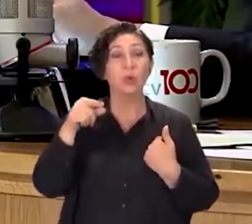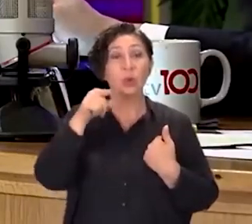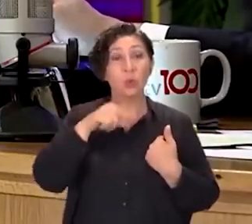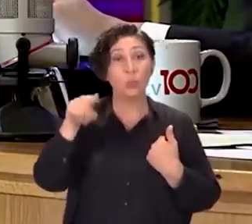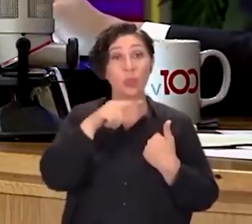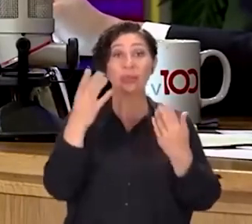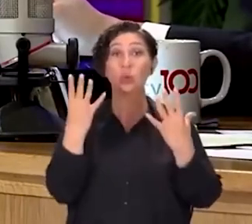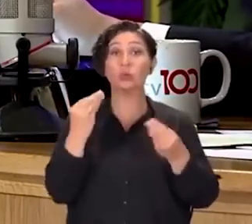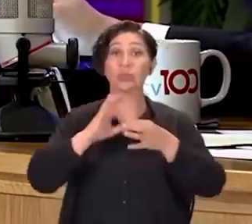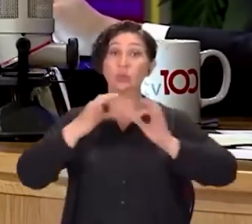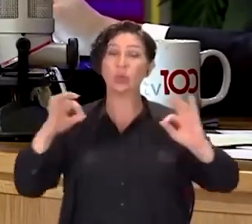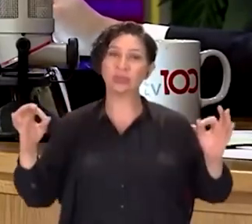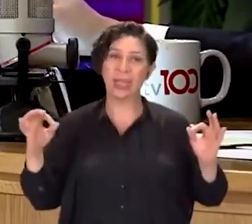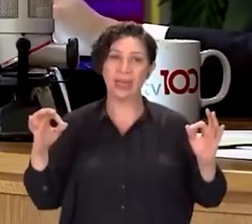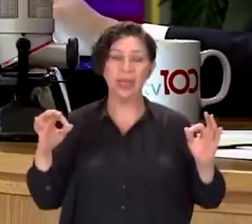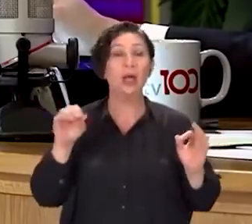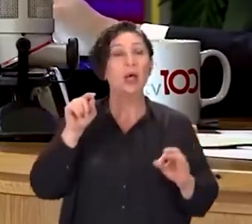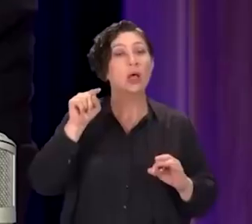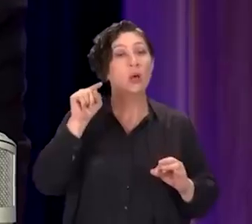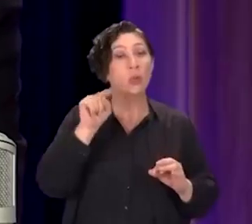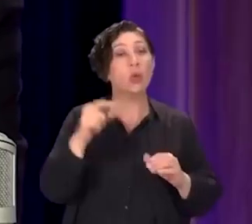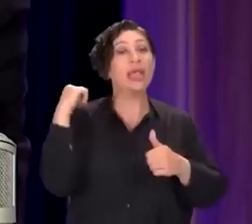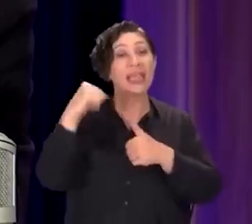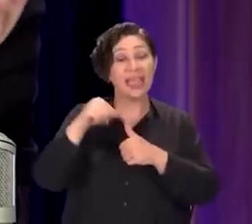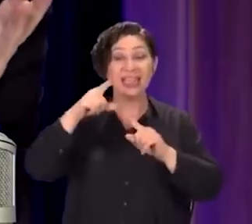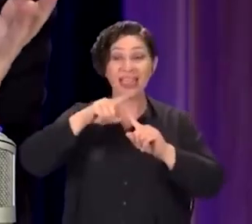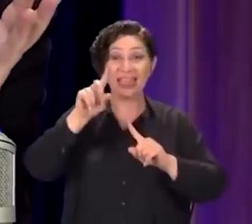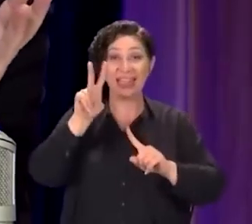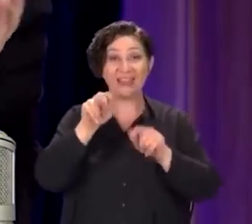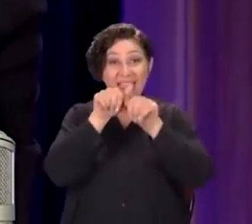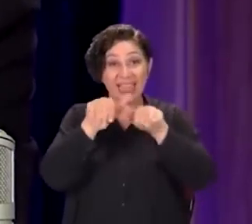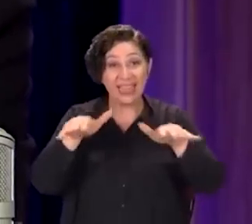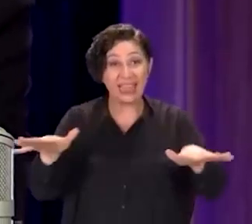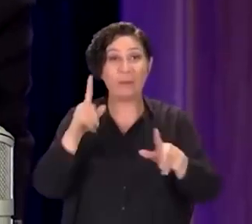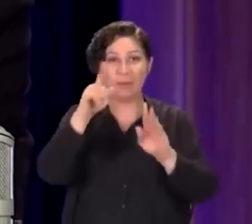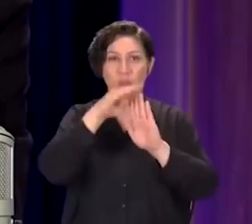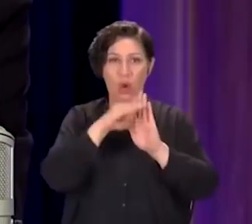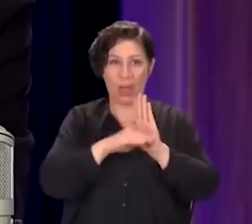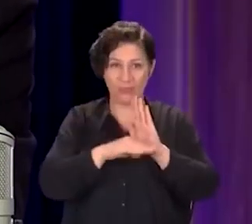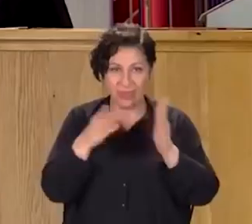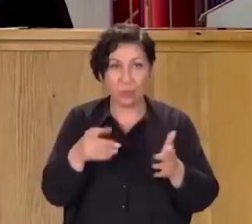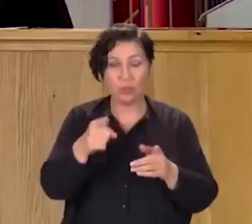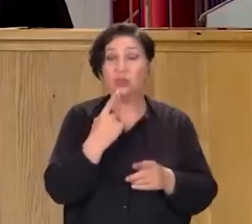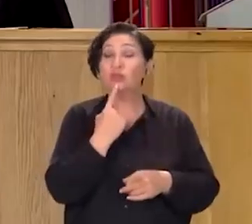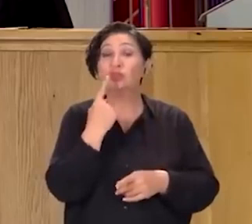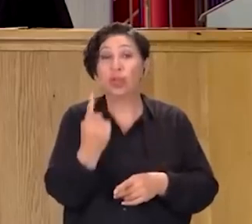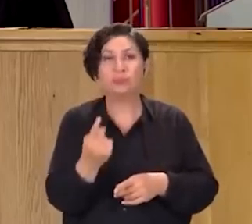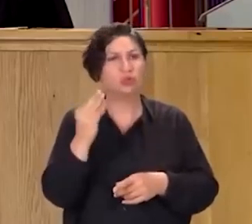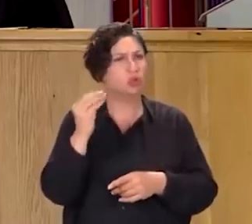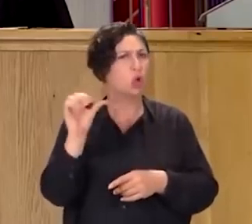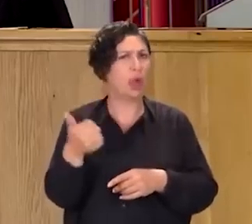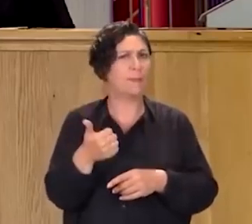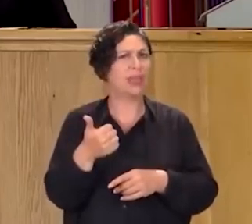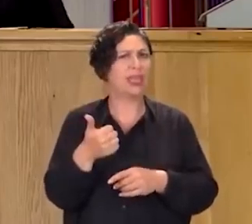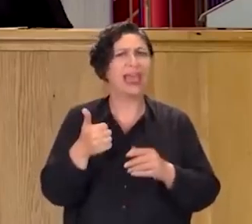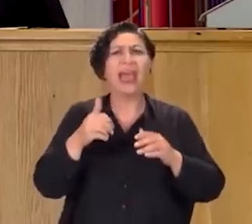bunlar çok güzel sözler. Yani bu yine televizyonlardan yayınlanan bir programda bunların söylenmesi çok önemli.